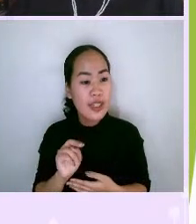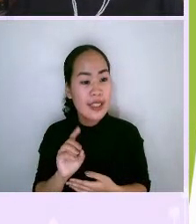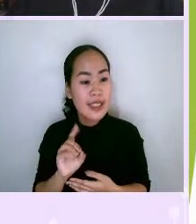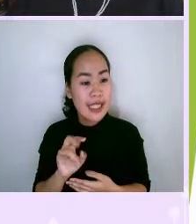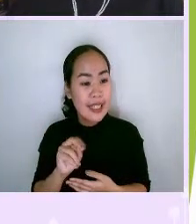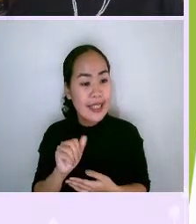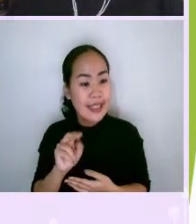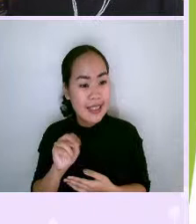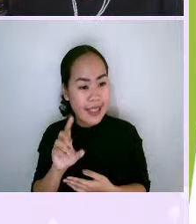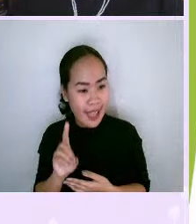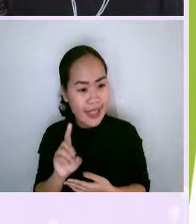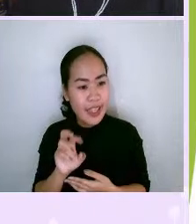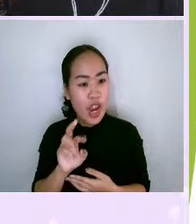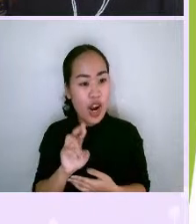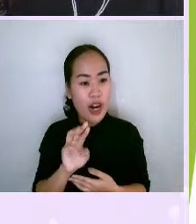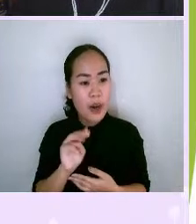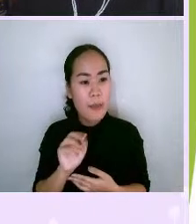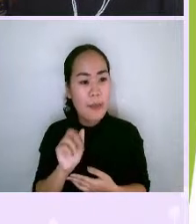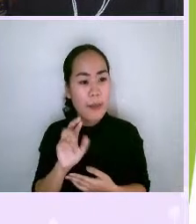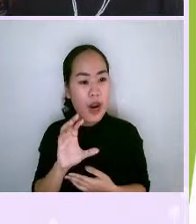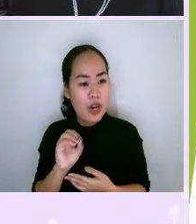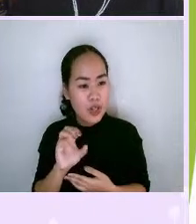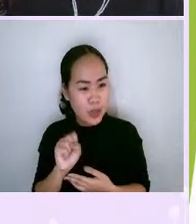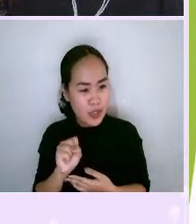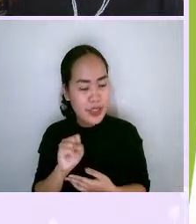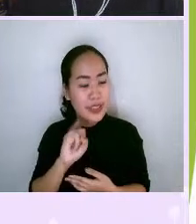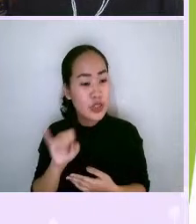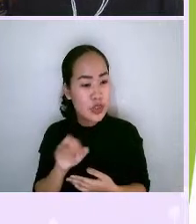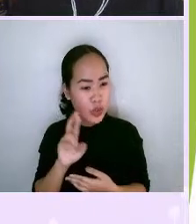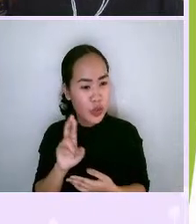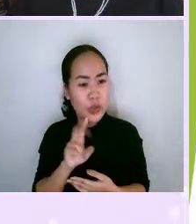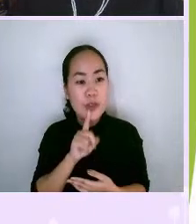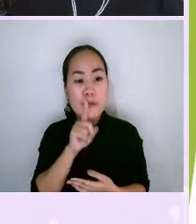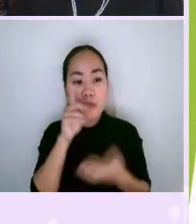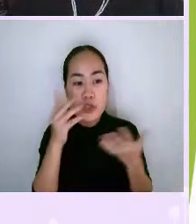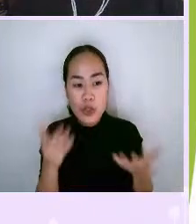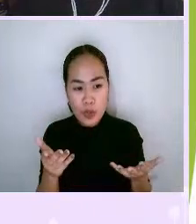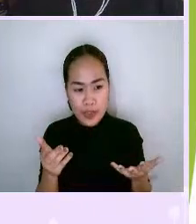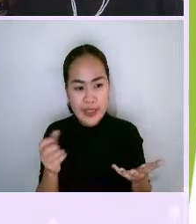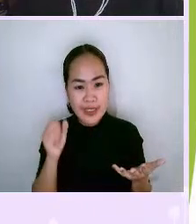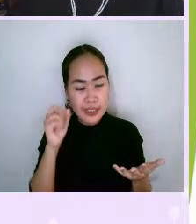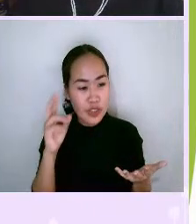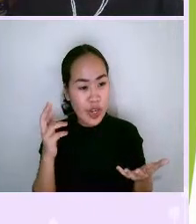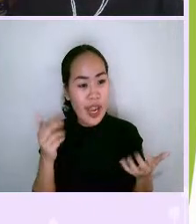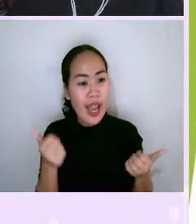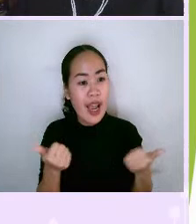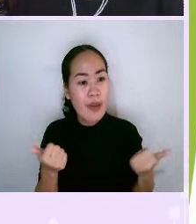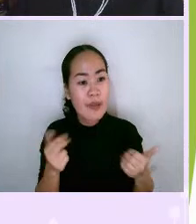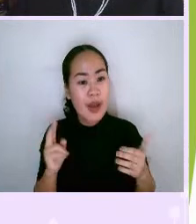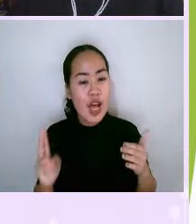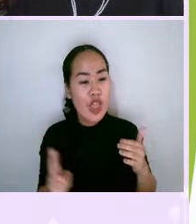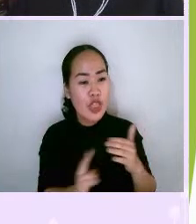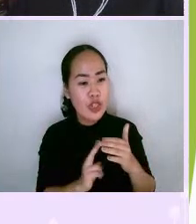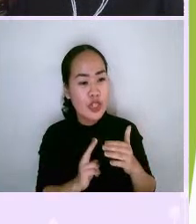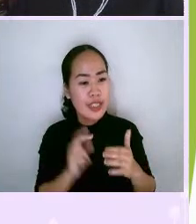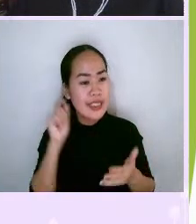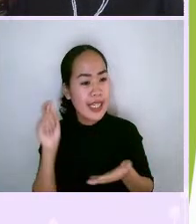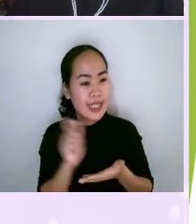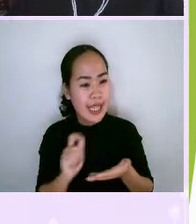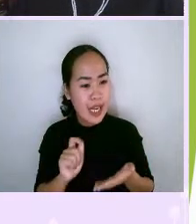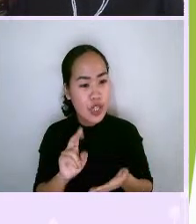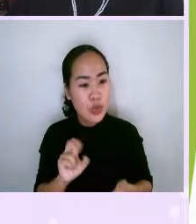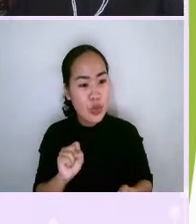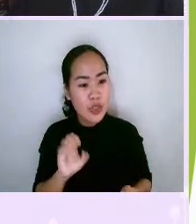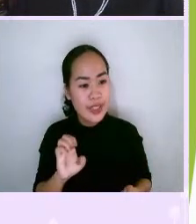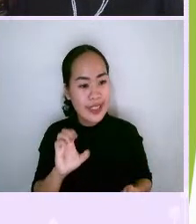R. Marcos Jr. And of course, yung aming senior undersecretary, si Yusek